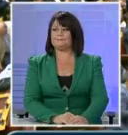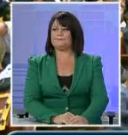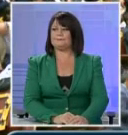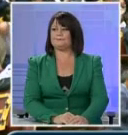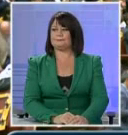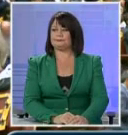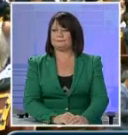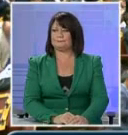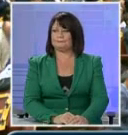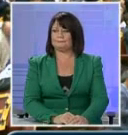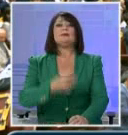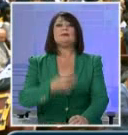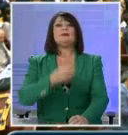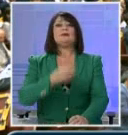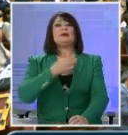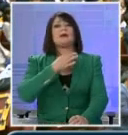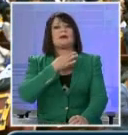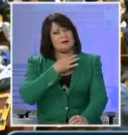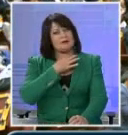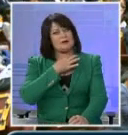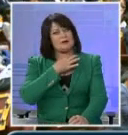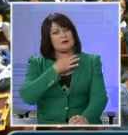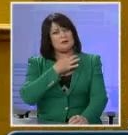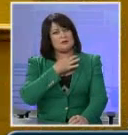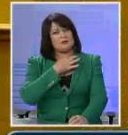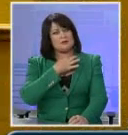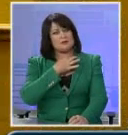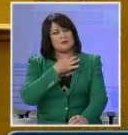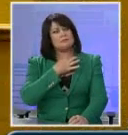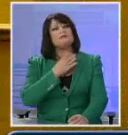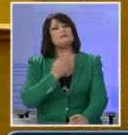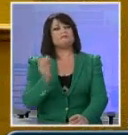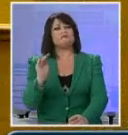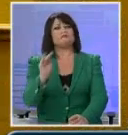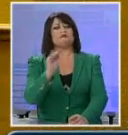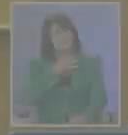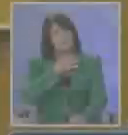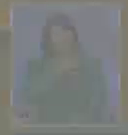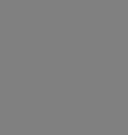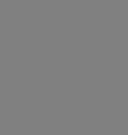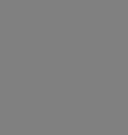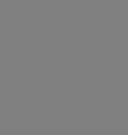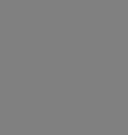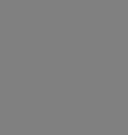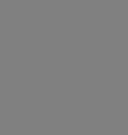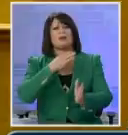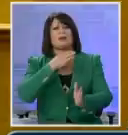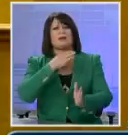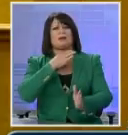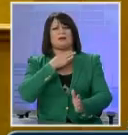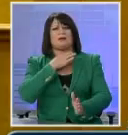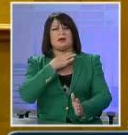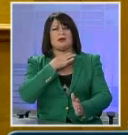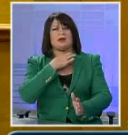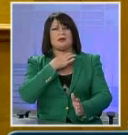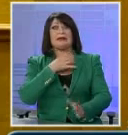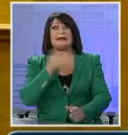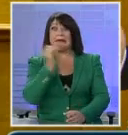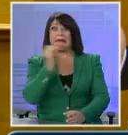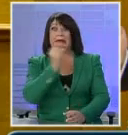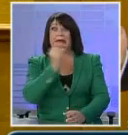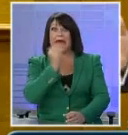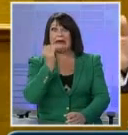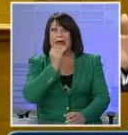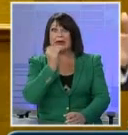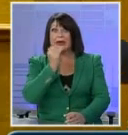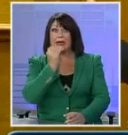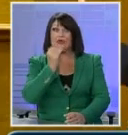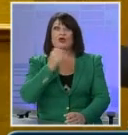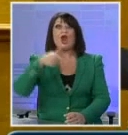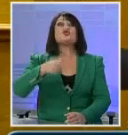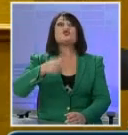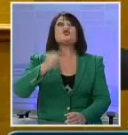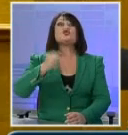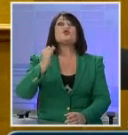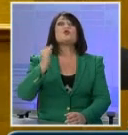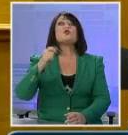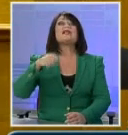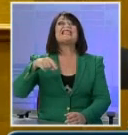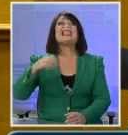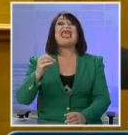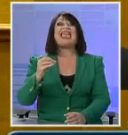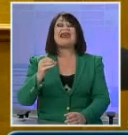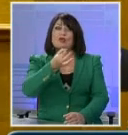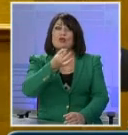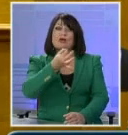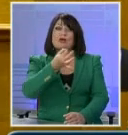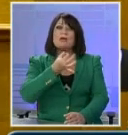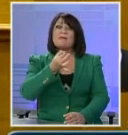Είναι ανάγκη, κυρίες και συνάδελφοι, πρώτα απ' όλα, να ανοίξει χωρίς καμία καθυστέρηση αυτό το πακέτο Γιούνκερ, για το οποίο μας έχει λύσει ο Πρωθυπουργός εδώ